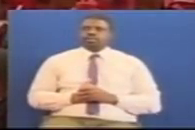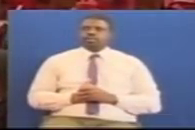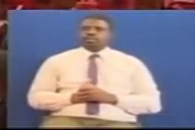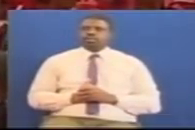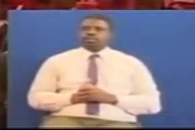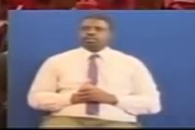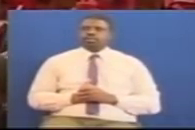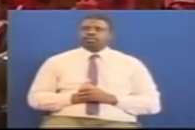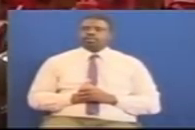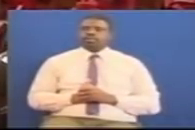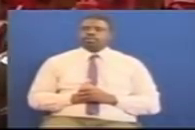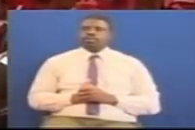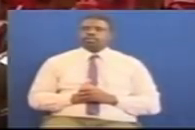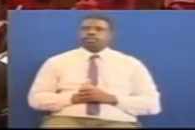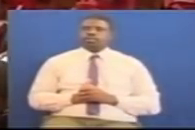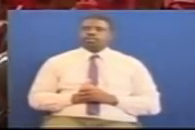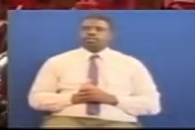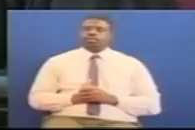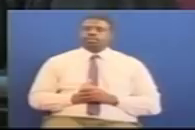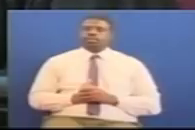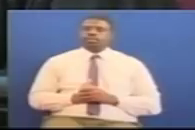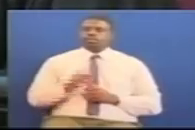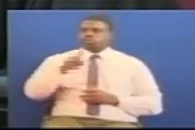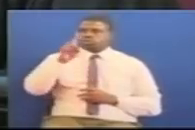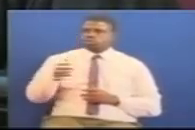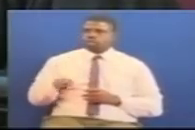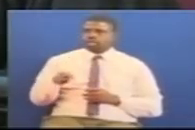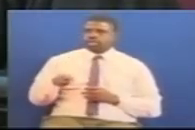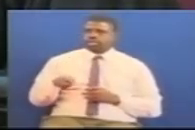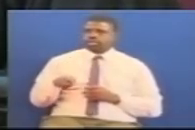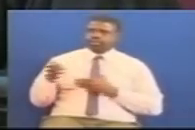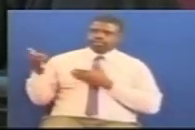Mheshimiwa Dr. Ishengoma.